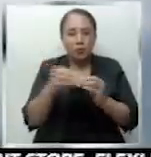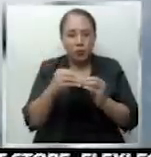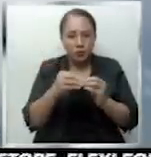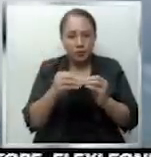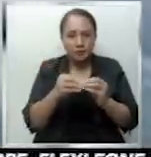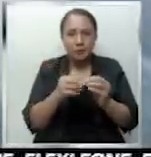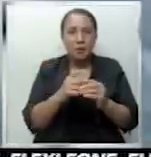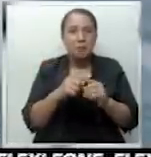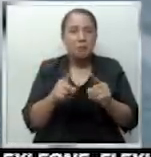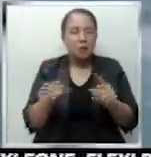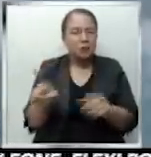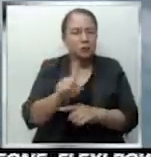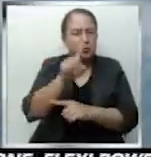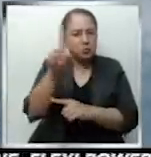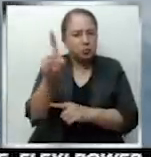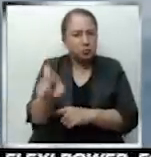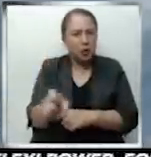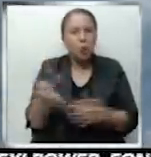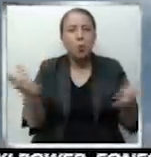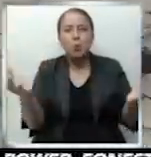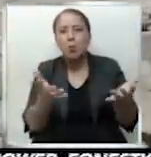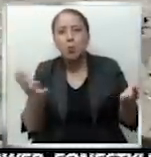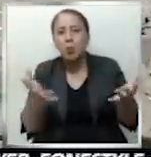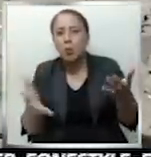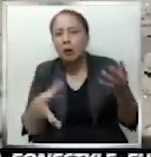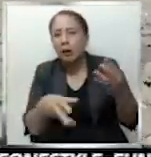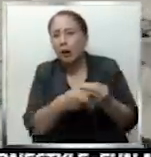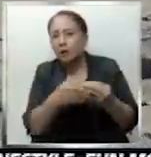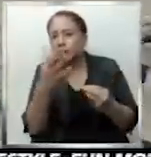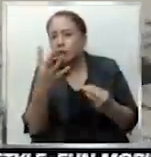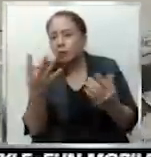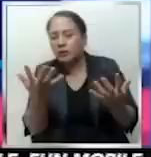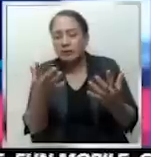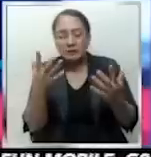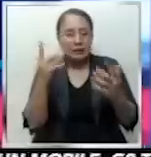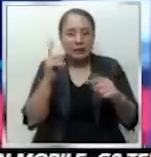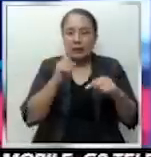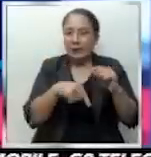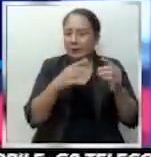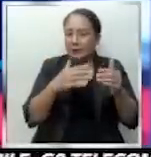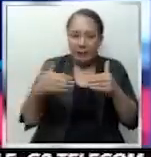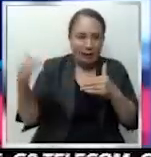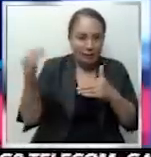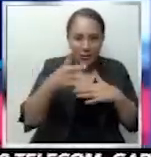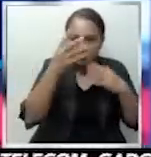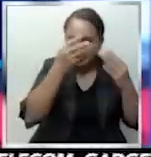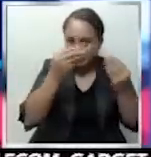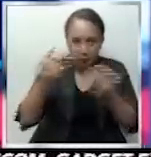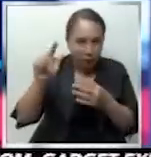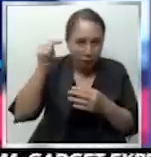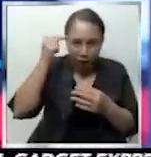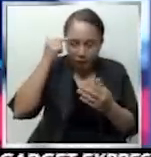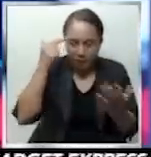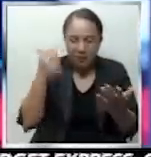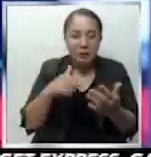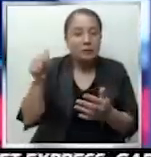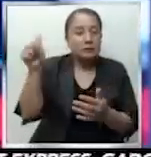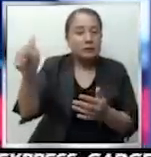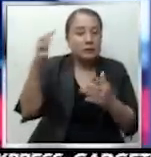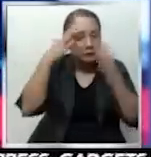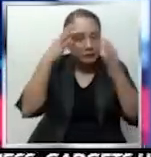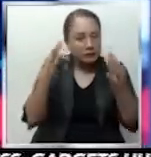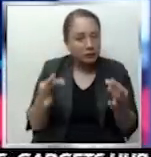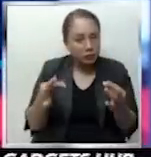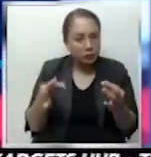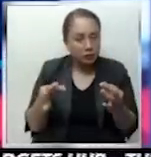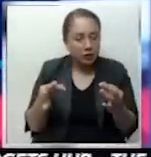nang tanungin ko kung saan-saang lugar ang mga ito... I don't want to get ahead of the Philippine government on that. That's a decision. Our